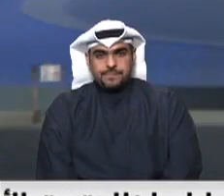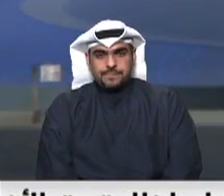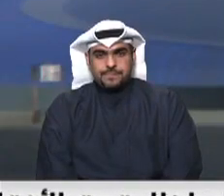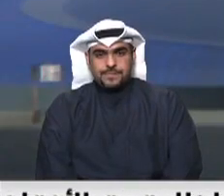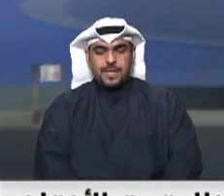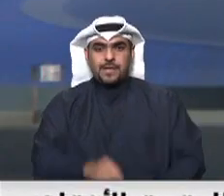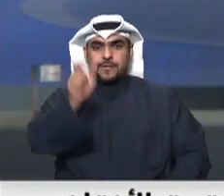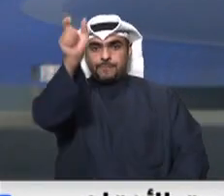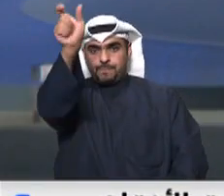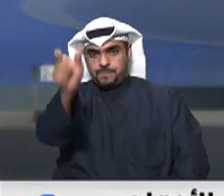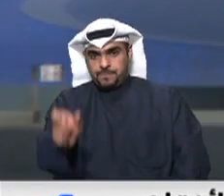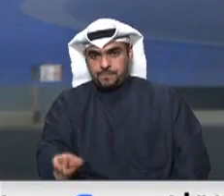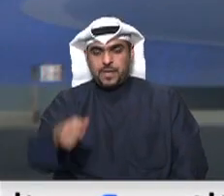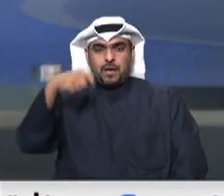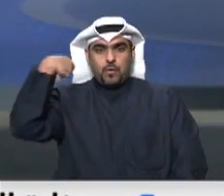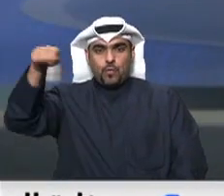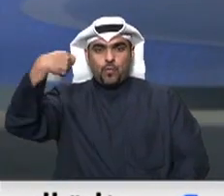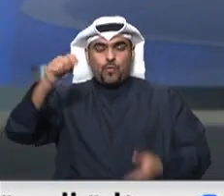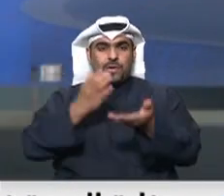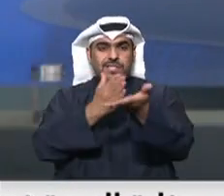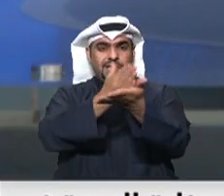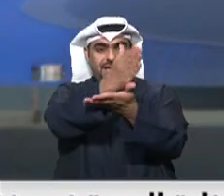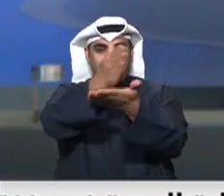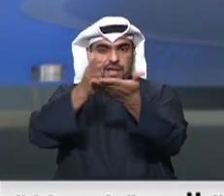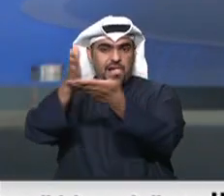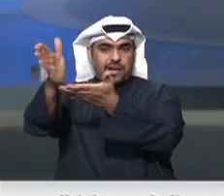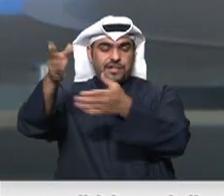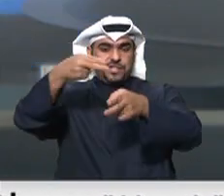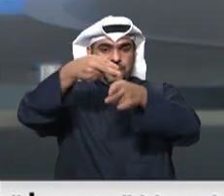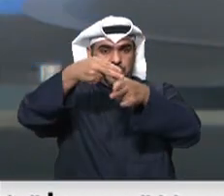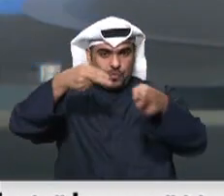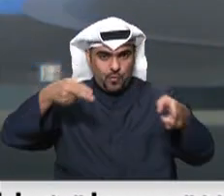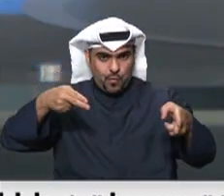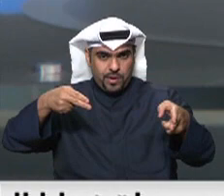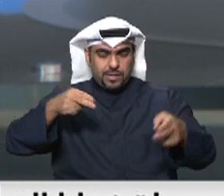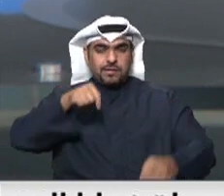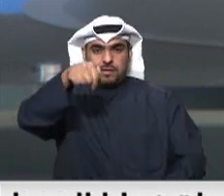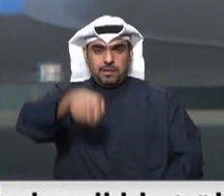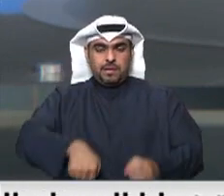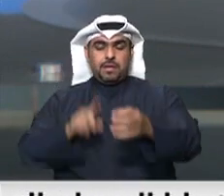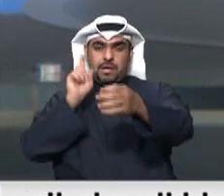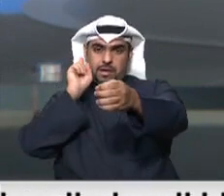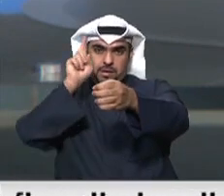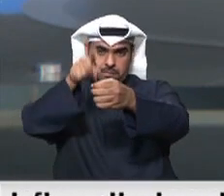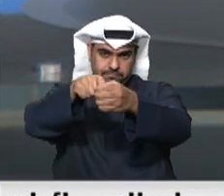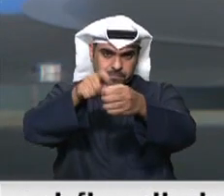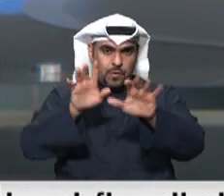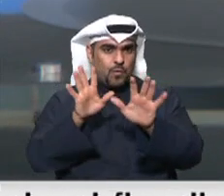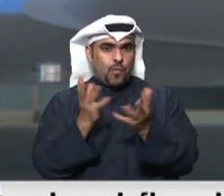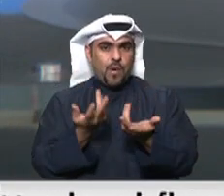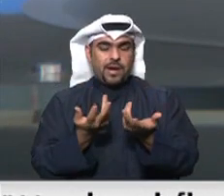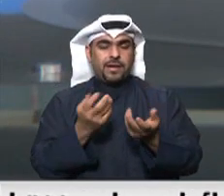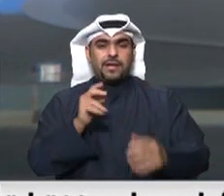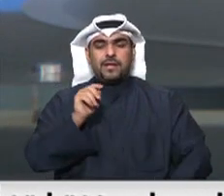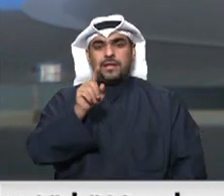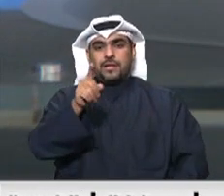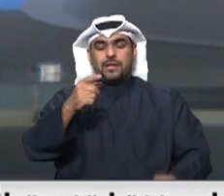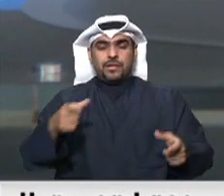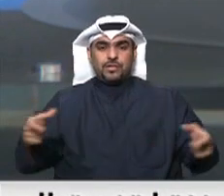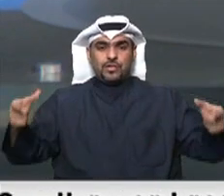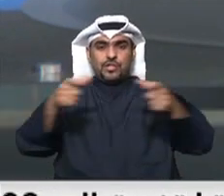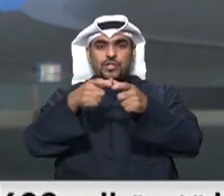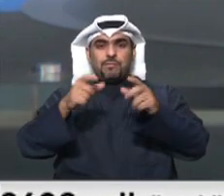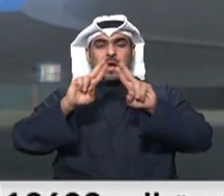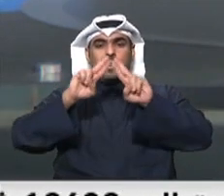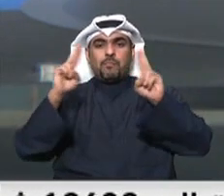شارك وزير الخارجية الشيخ سالم عبد الله الجابر الصباح في أعمال المؤتمر الدولي للاجئين في جنيف، حيث أكد على موقف